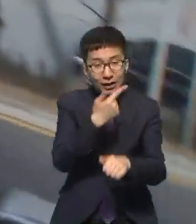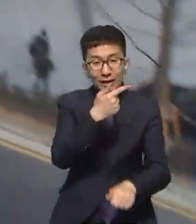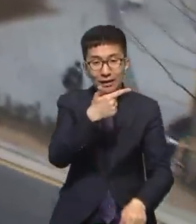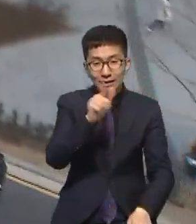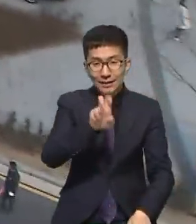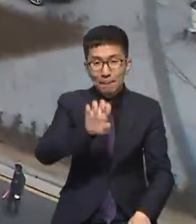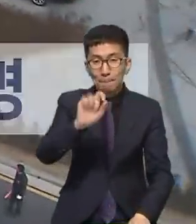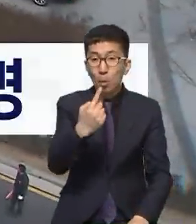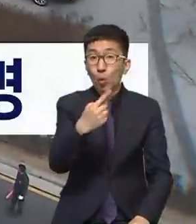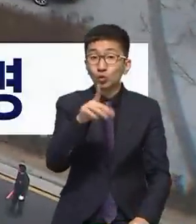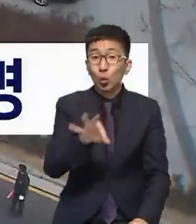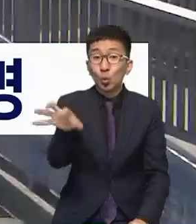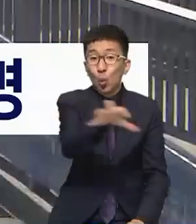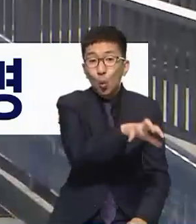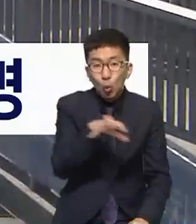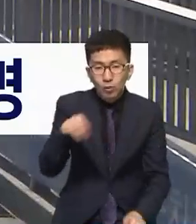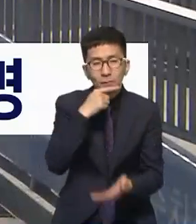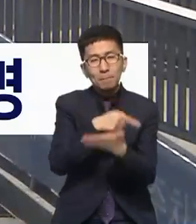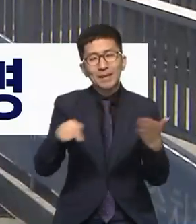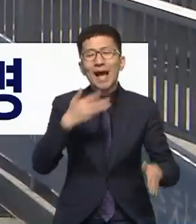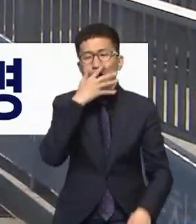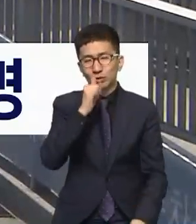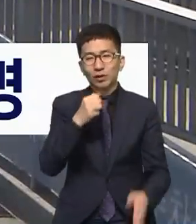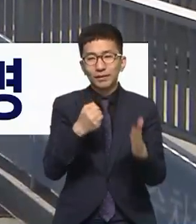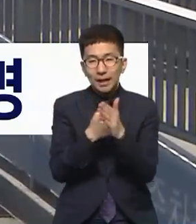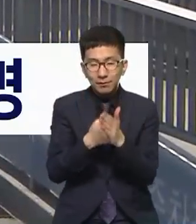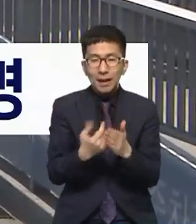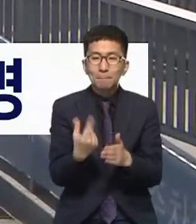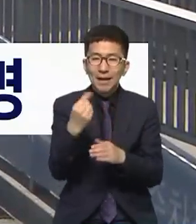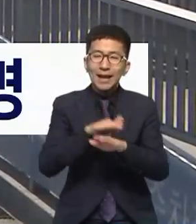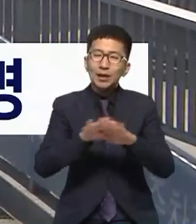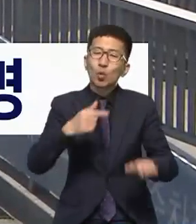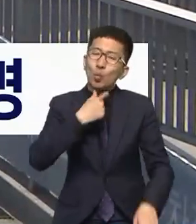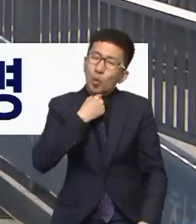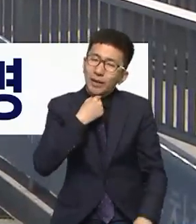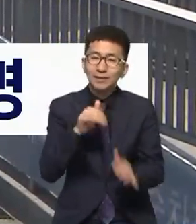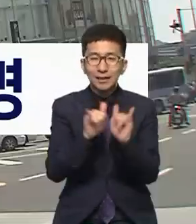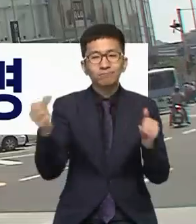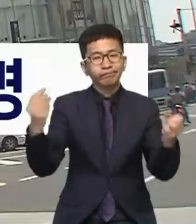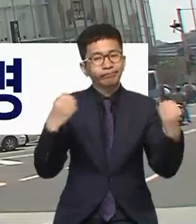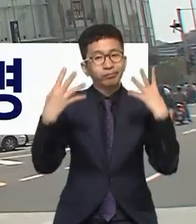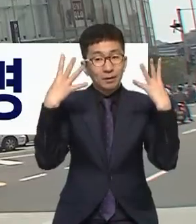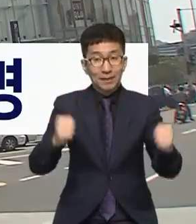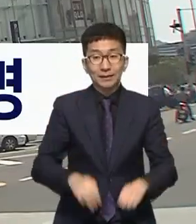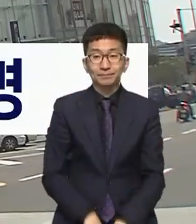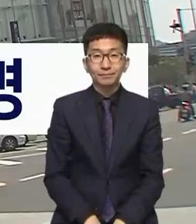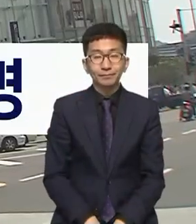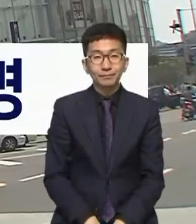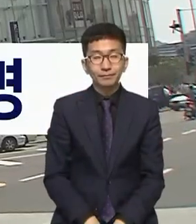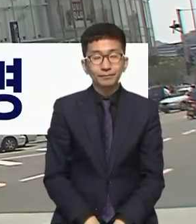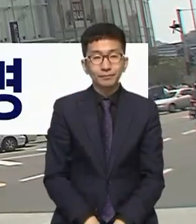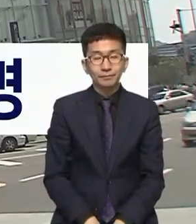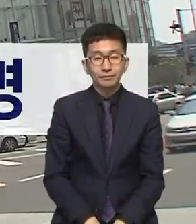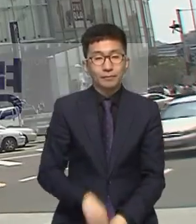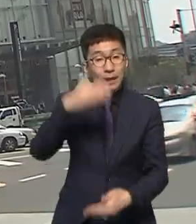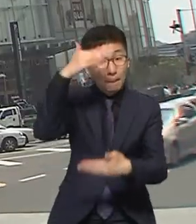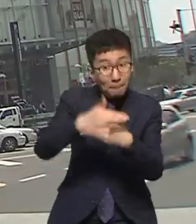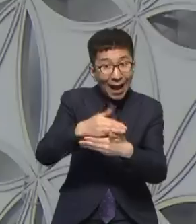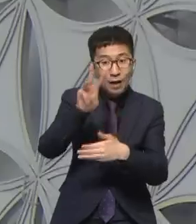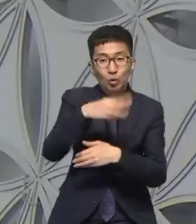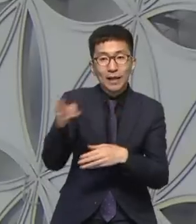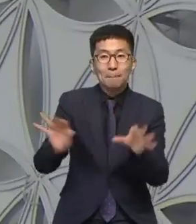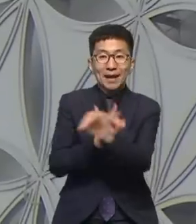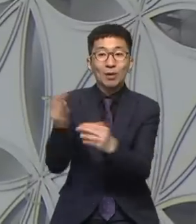원도심 경기에도 악영향을 미치는 만큼 조속한 해결을 바라는 목소리도 있습니다. 영업 중단을 맡게 된